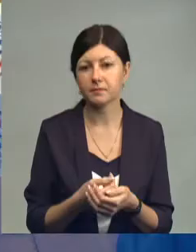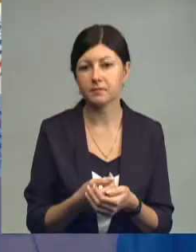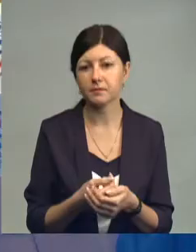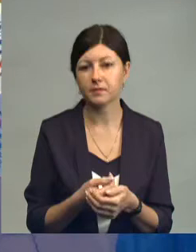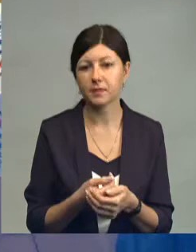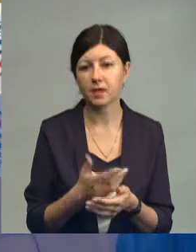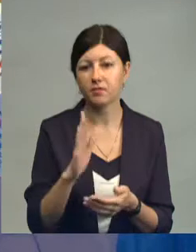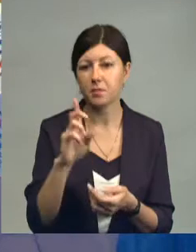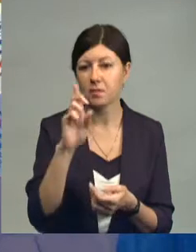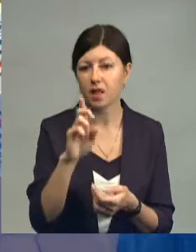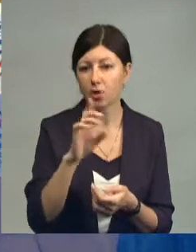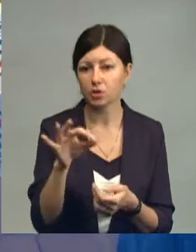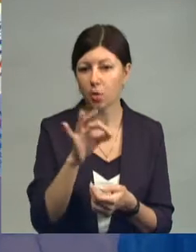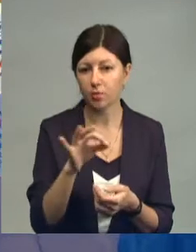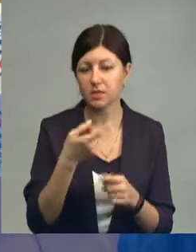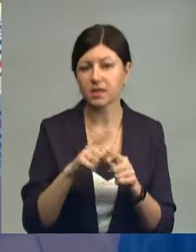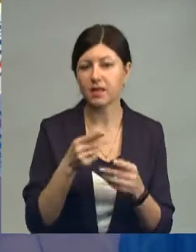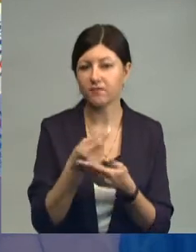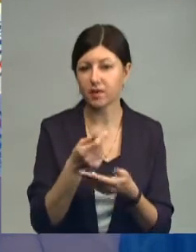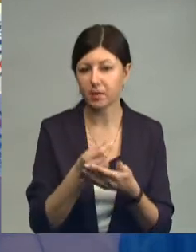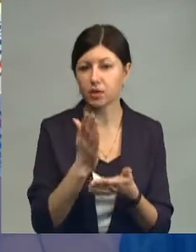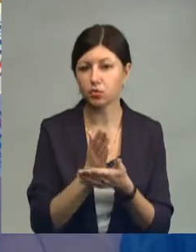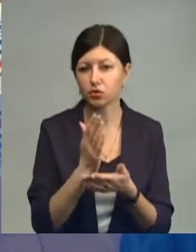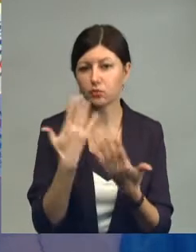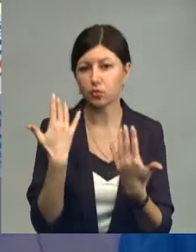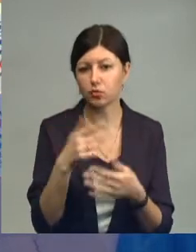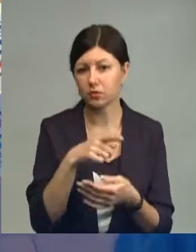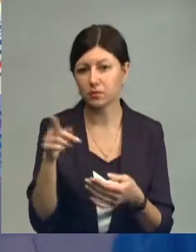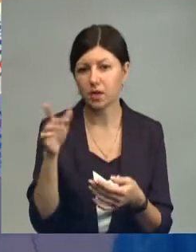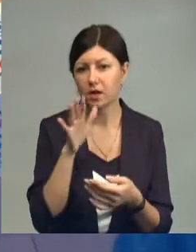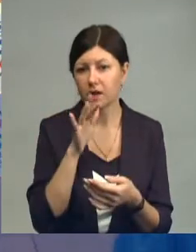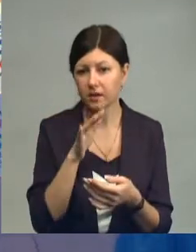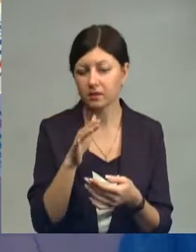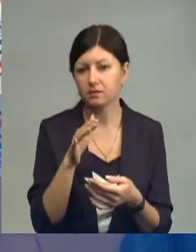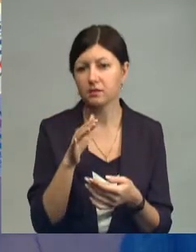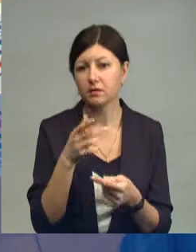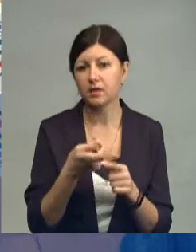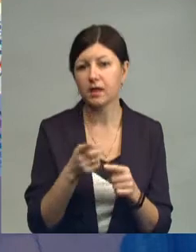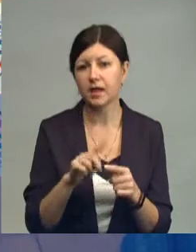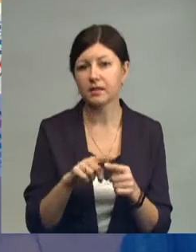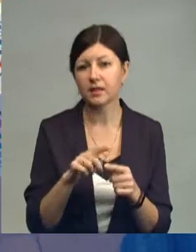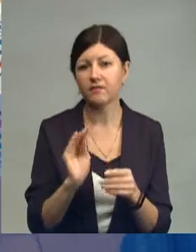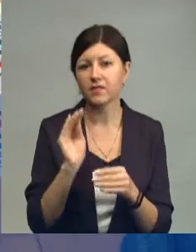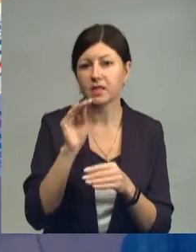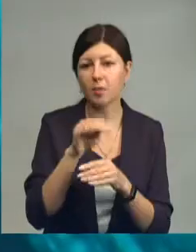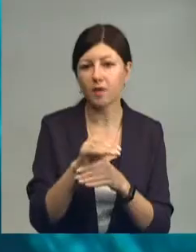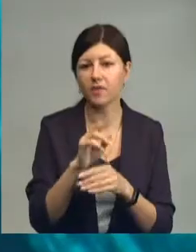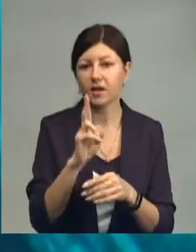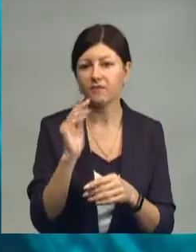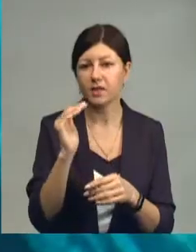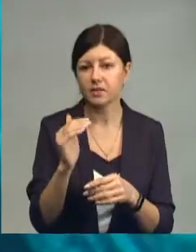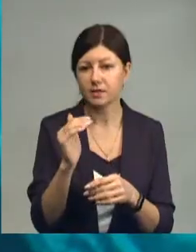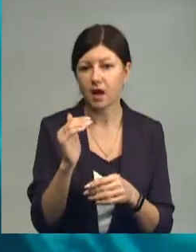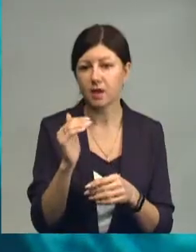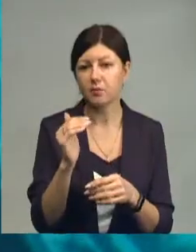белгородской области это выплата существует уже несколько лет это это вдобавок федеральном море